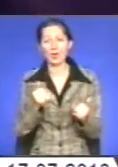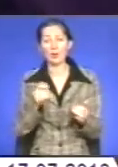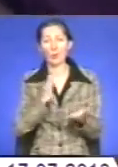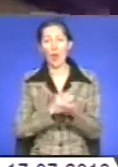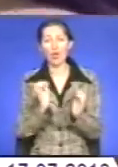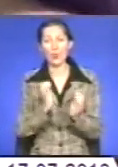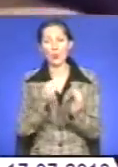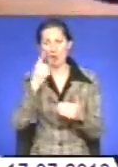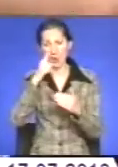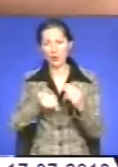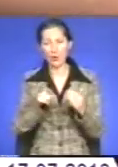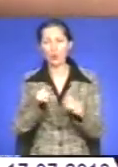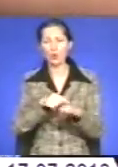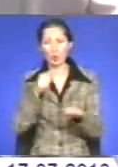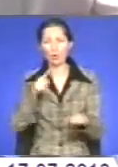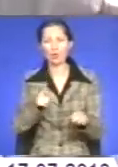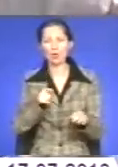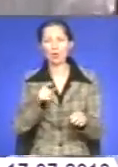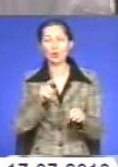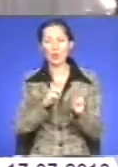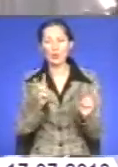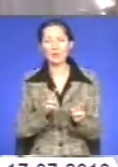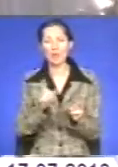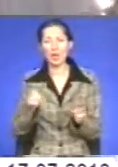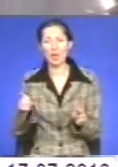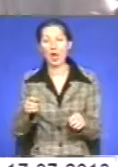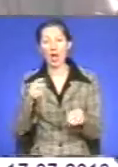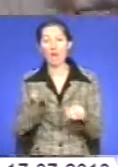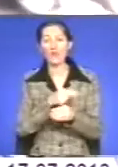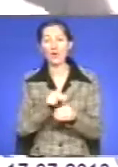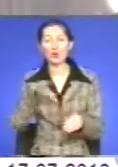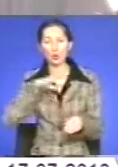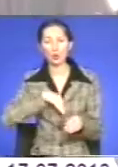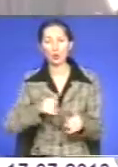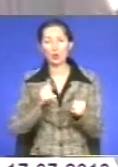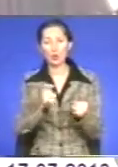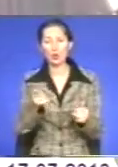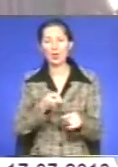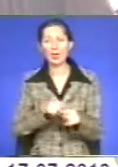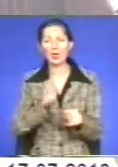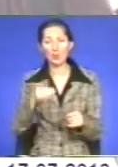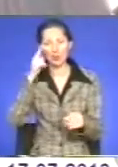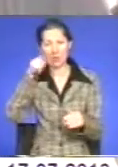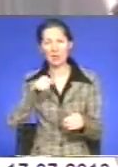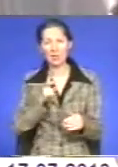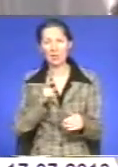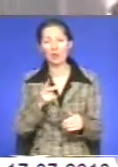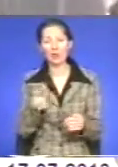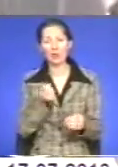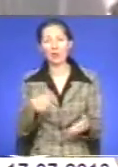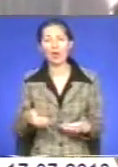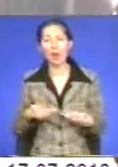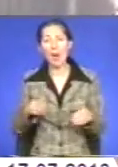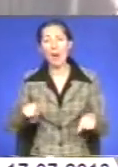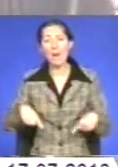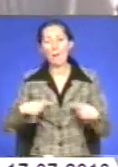Вірять, доторкнувшись до святих, вилікуєш душу. Для людей це буде, знаєте, як, ну, немножечко підіймуть в душі